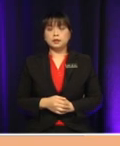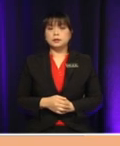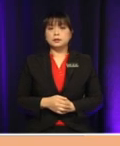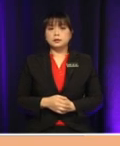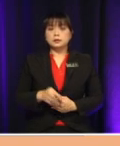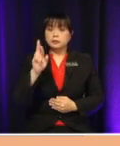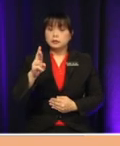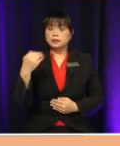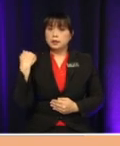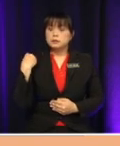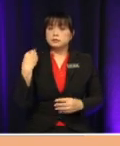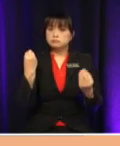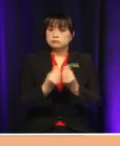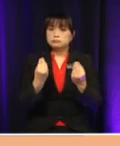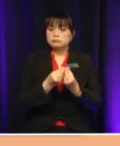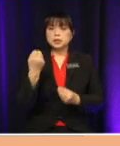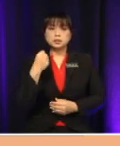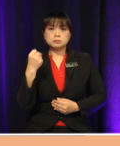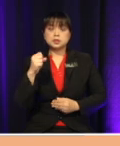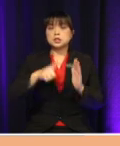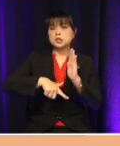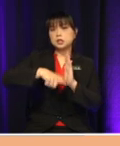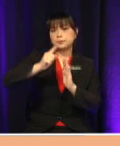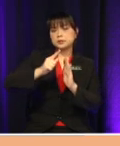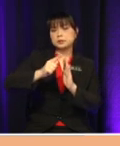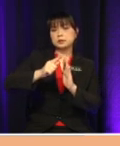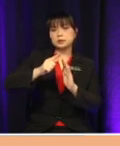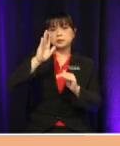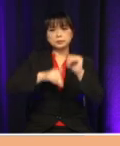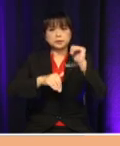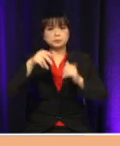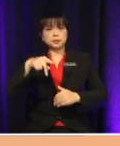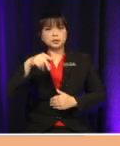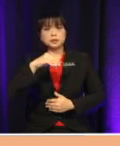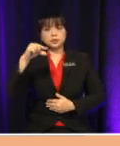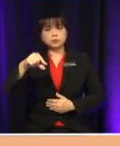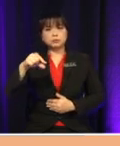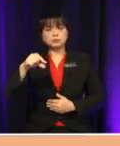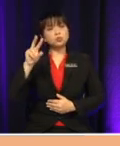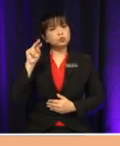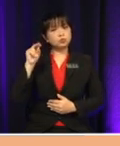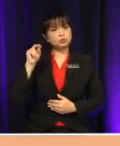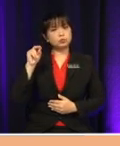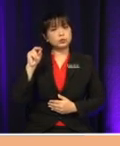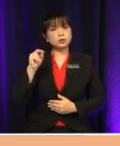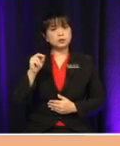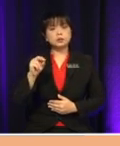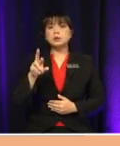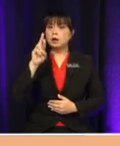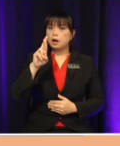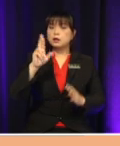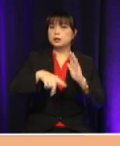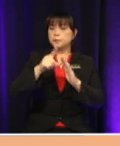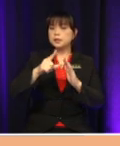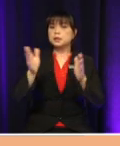fisis yang lebih daripada phi dan Q Oh tidak karena air ini lebih kecil bermaksud